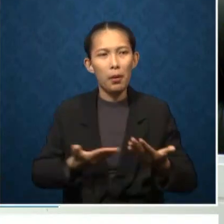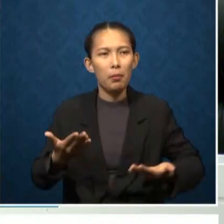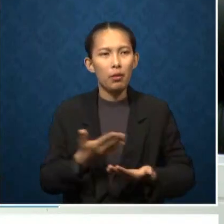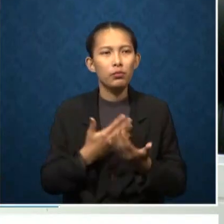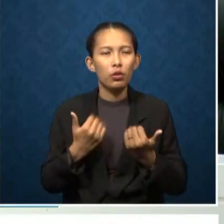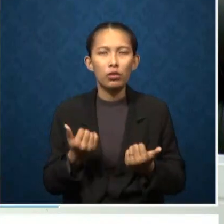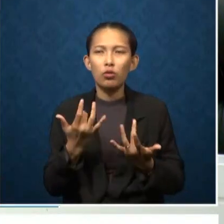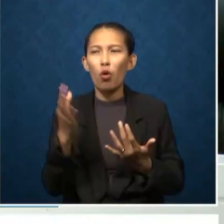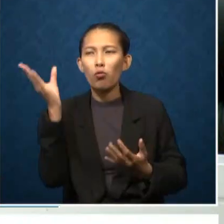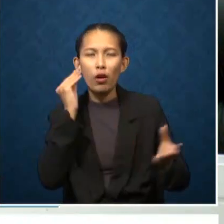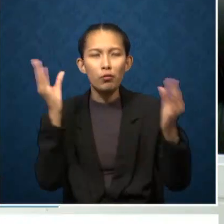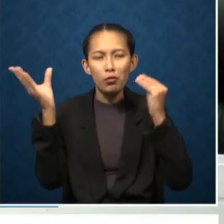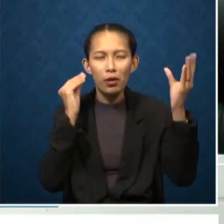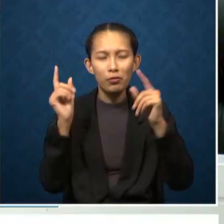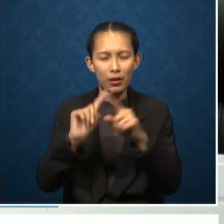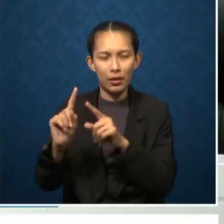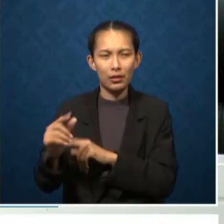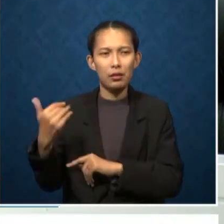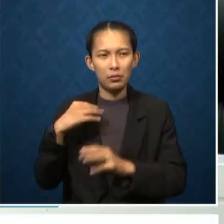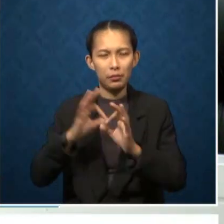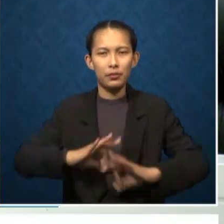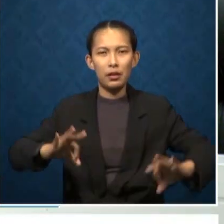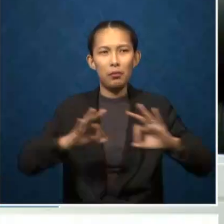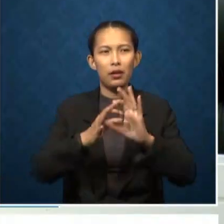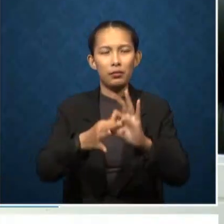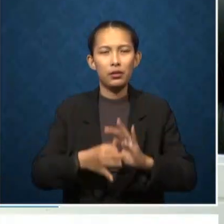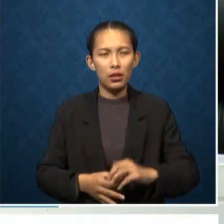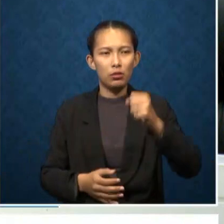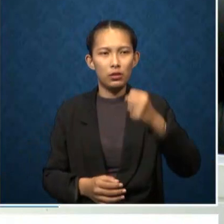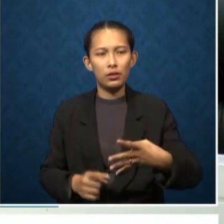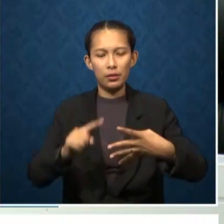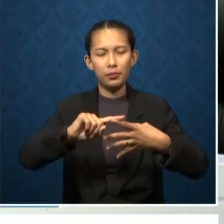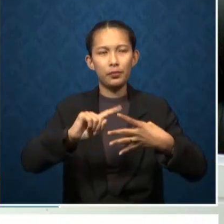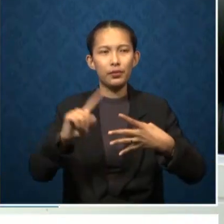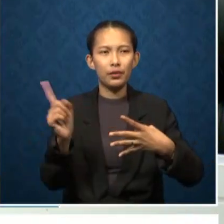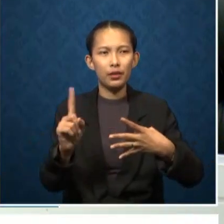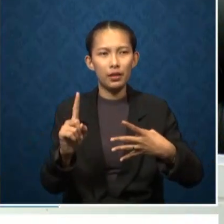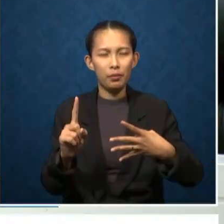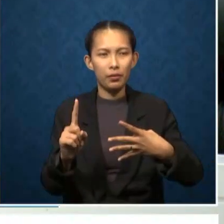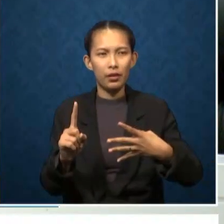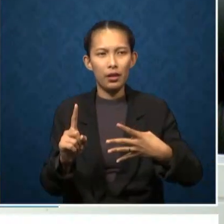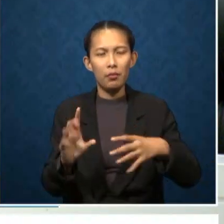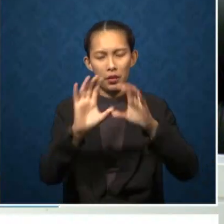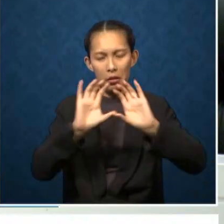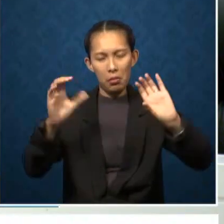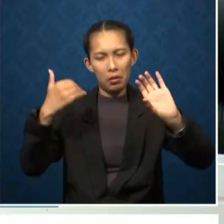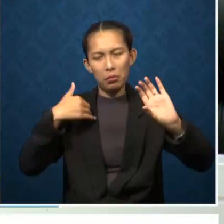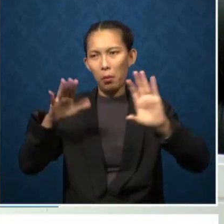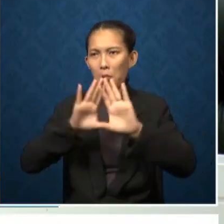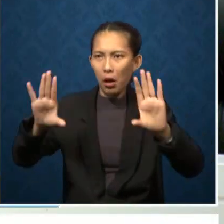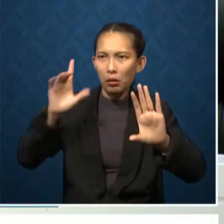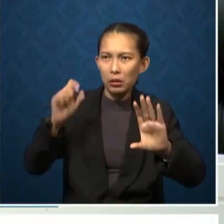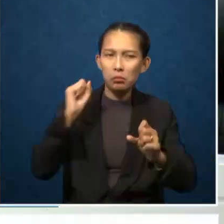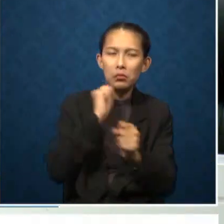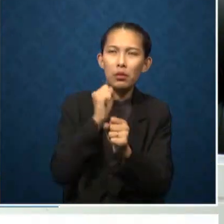การรับฟังความคิดเห็นนะคะซึ่งก็จึงมุ่งเน้นอยู่ในเรื่อง4เรื่องด้วยกันคือประเด็นแรกคือทำยังไงให้ภาครัฐมีความเปิดกว้างสามารถทำงานในลัก